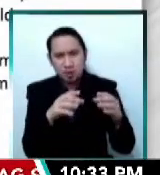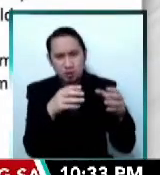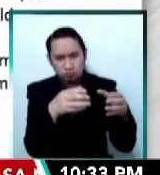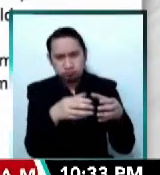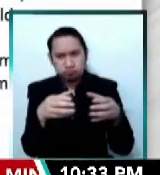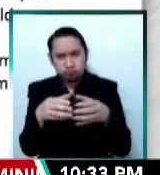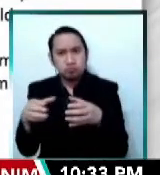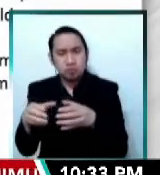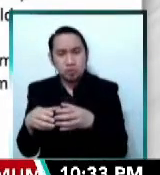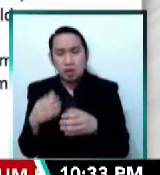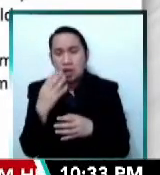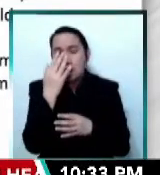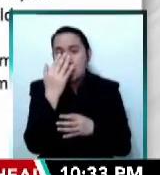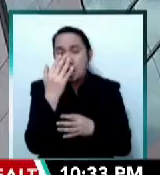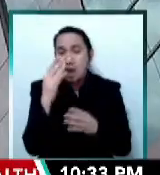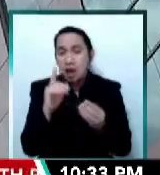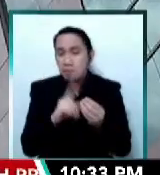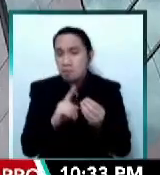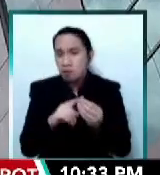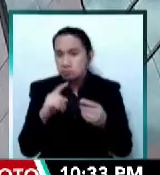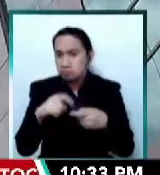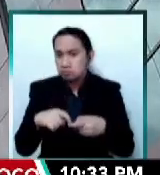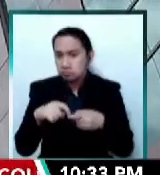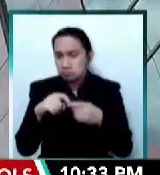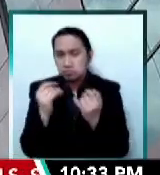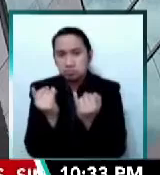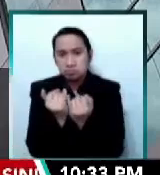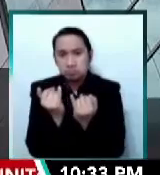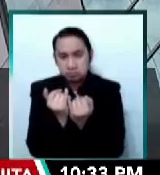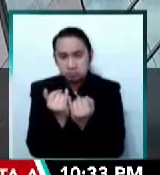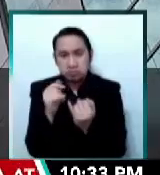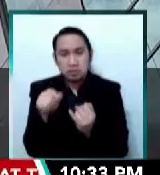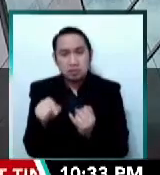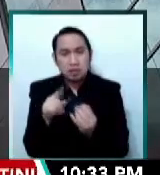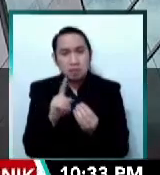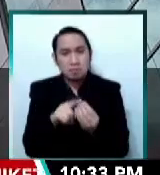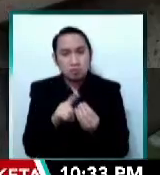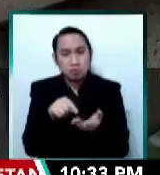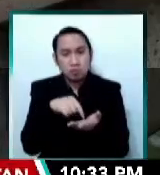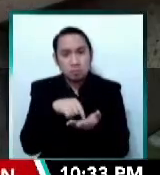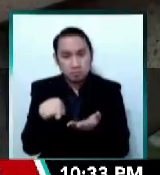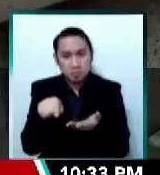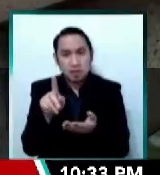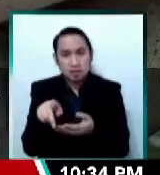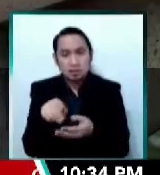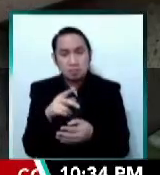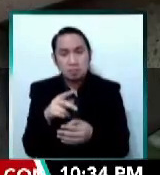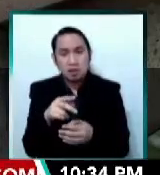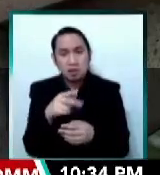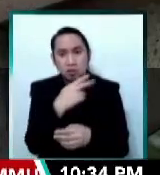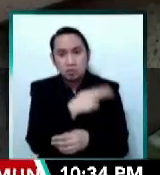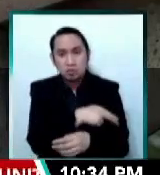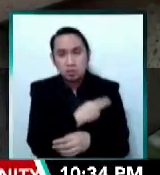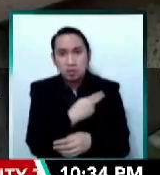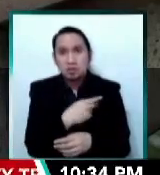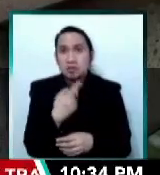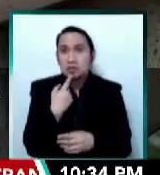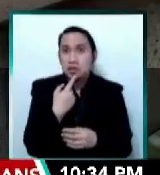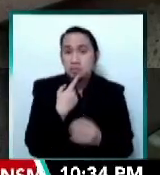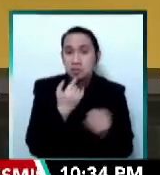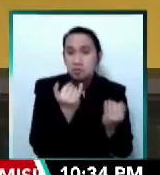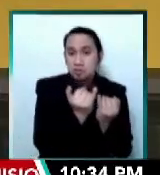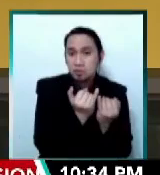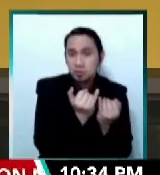sa temporary suspension ng PhilHealth sa claims sa mga ospital na iniimbestigahan nito. Katwiran ng PhilHealth, hindi naman talaga